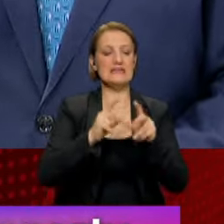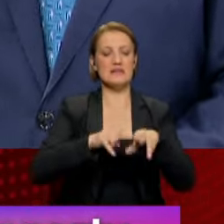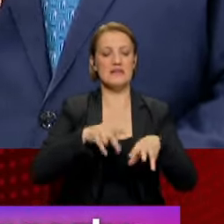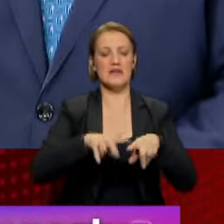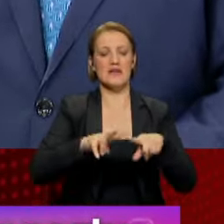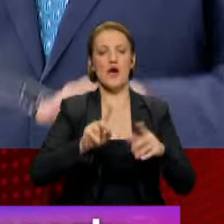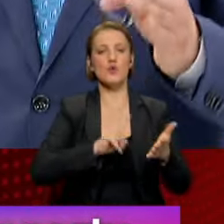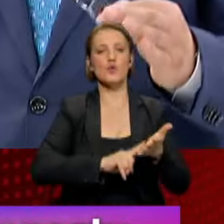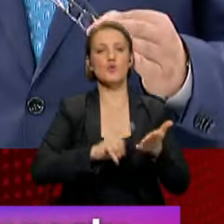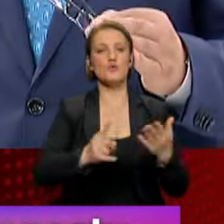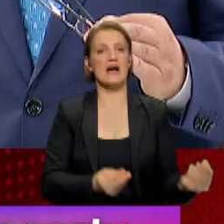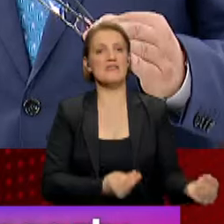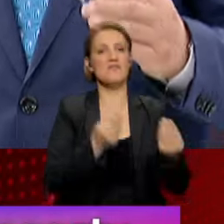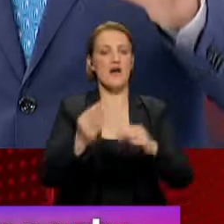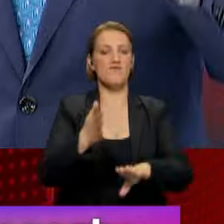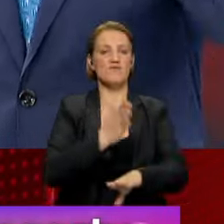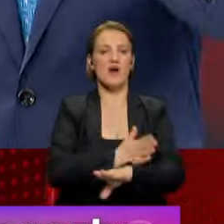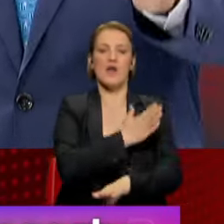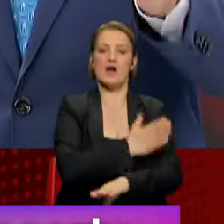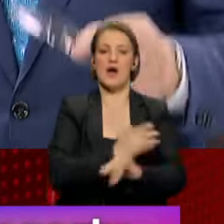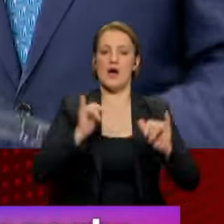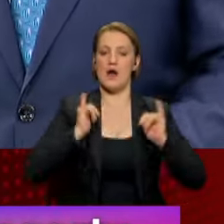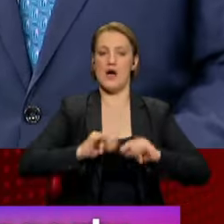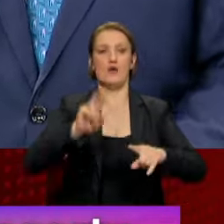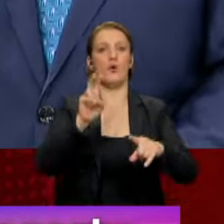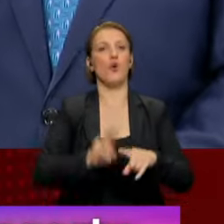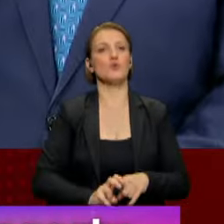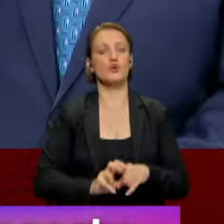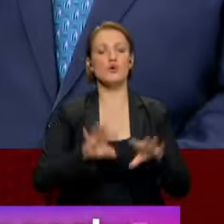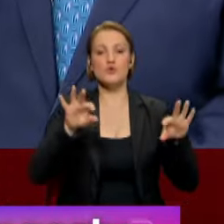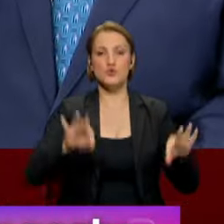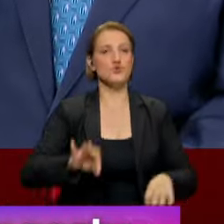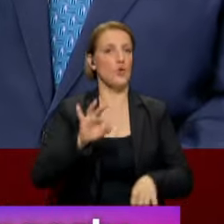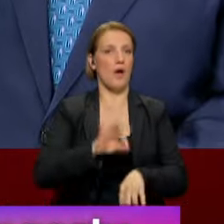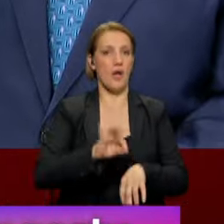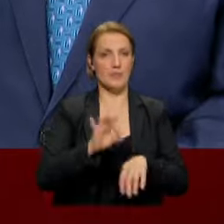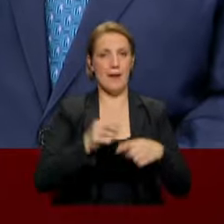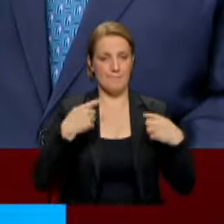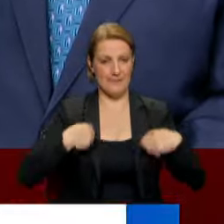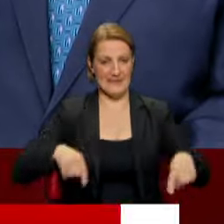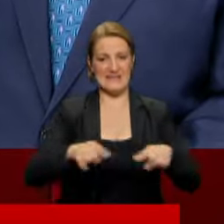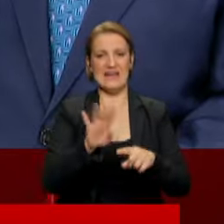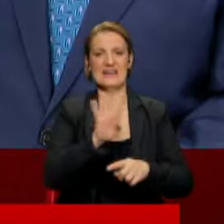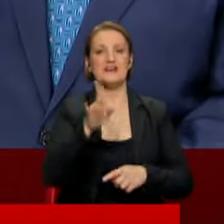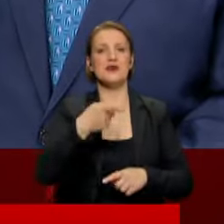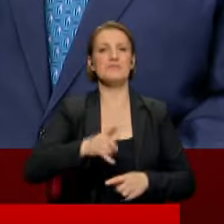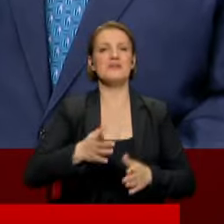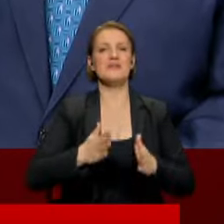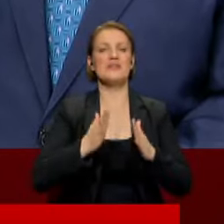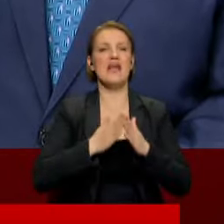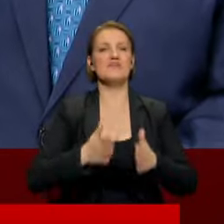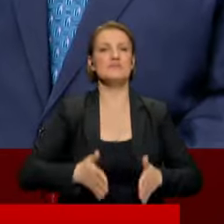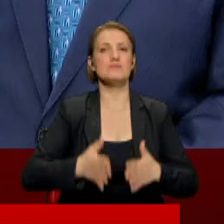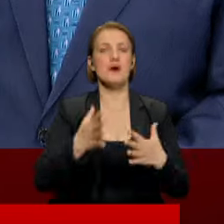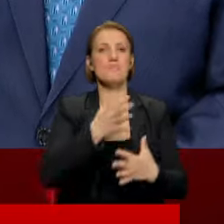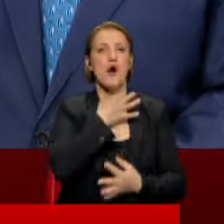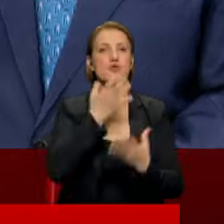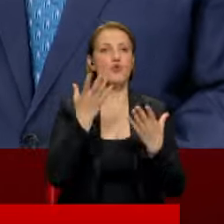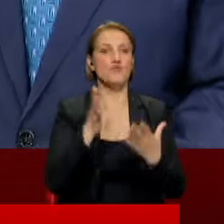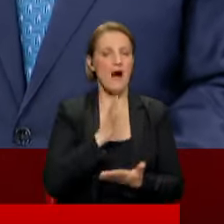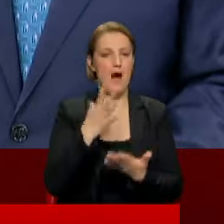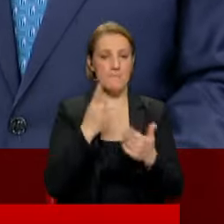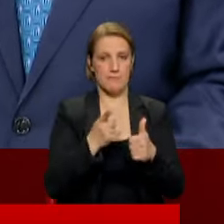ve Vatandaş da gider rahat rahat oturur Evet şu anda bizde 40.000 konut mağduru var bu bir